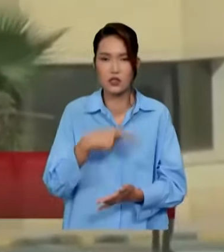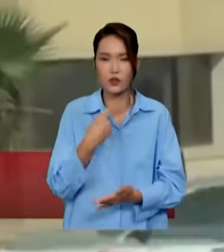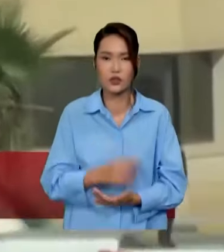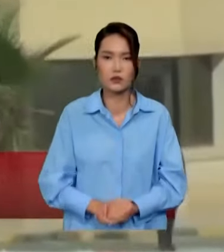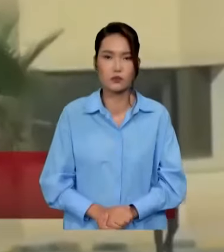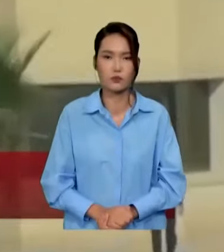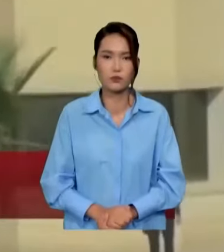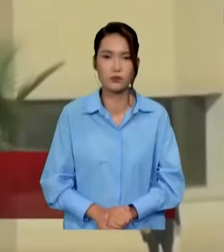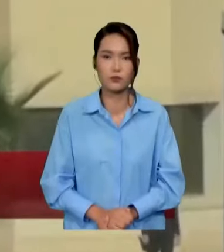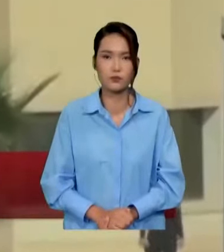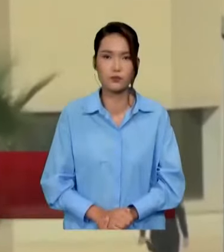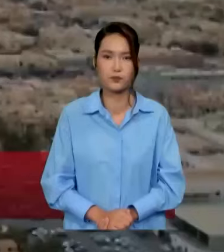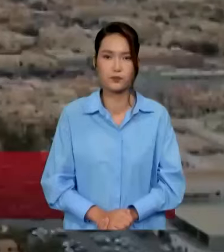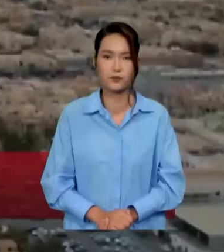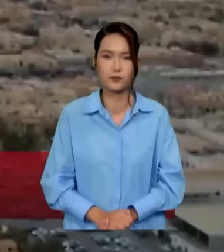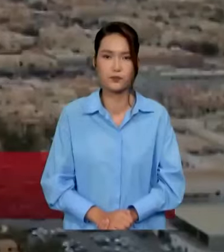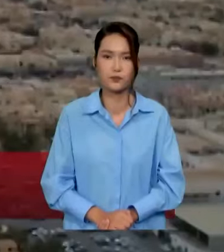өкілдері.